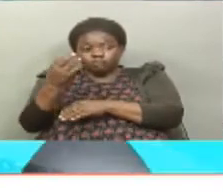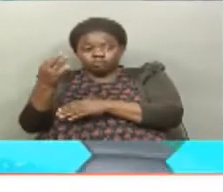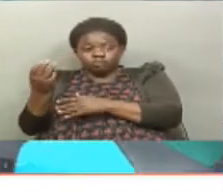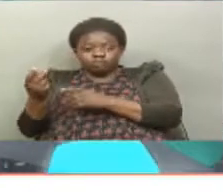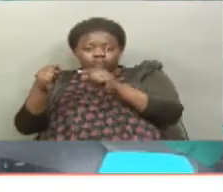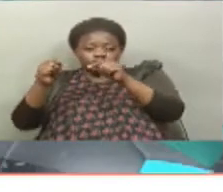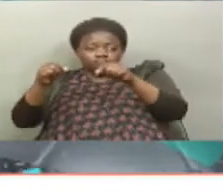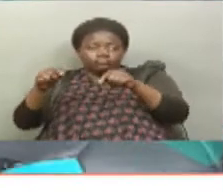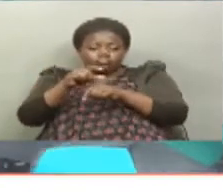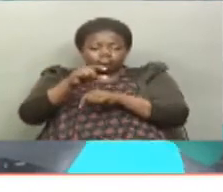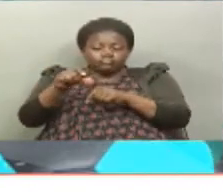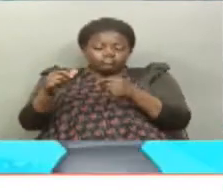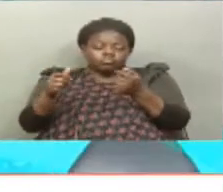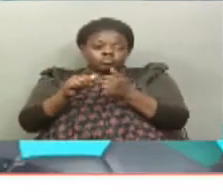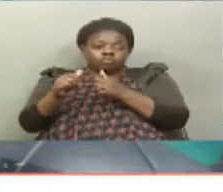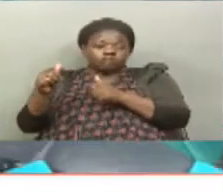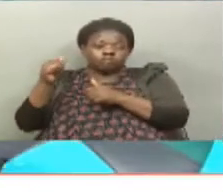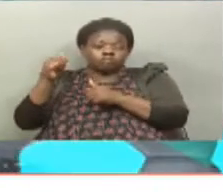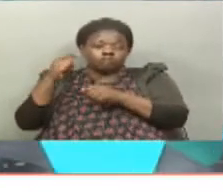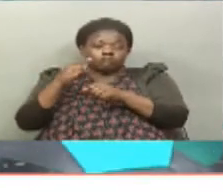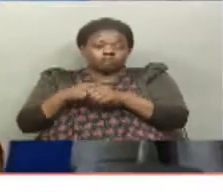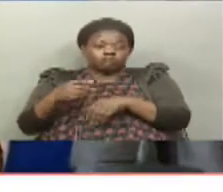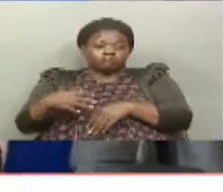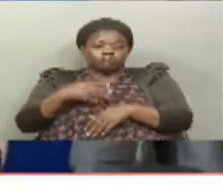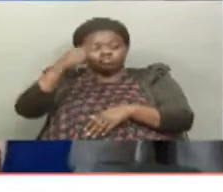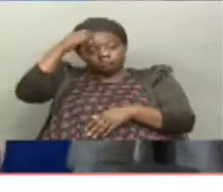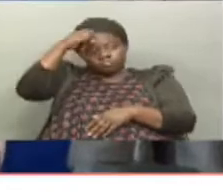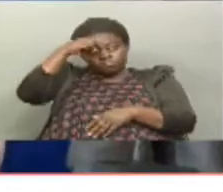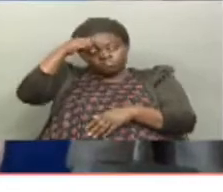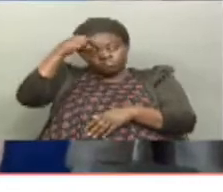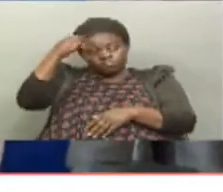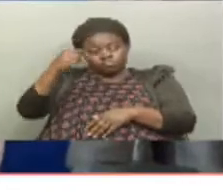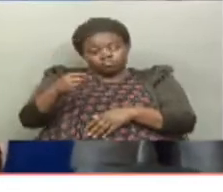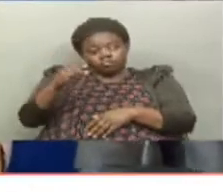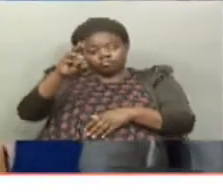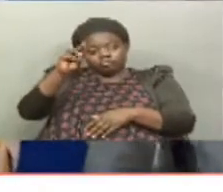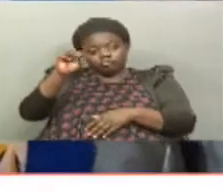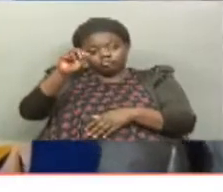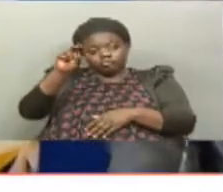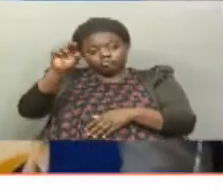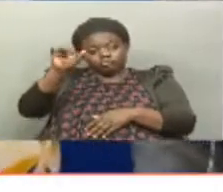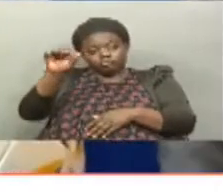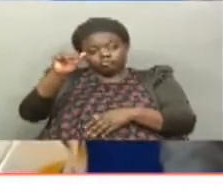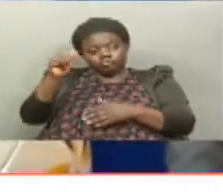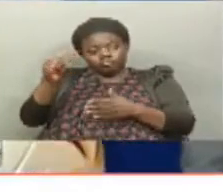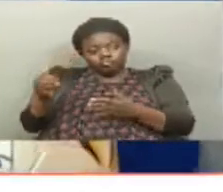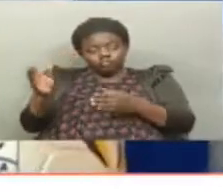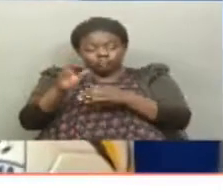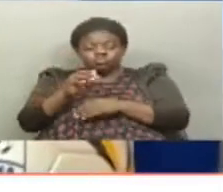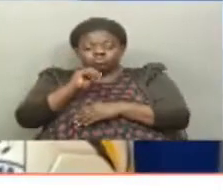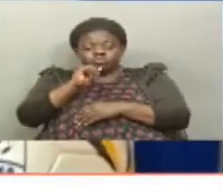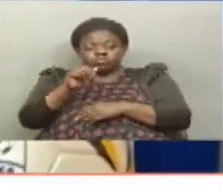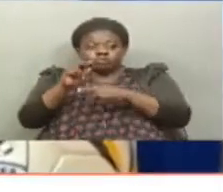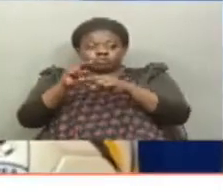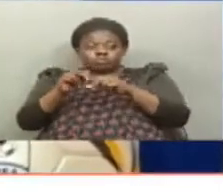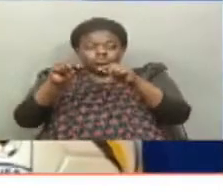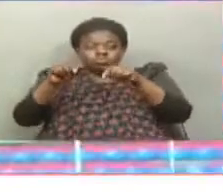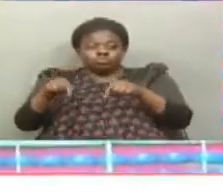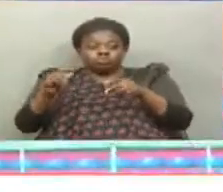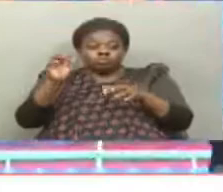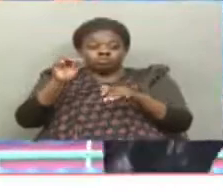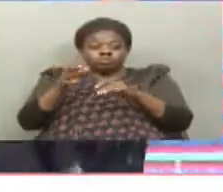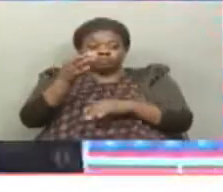season ya wede aba Vipers SC bacha Zebra Stars FC mchisecha St. Mary's chitende mulichikula banda mulire utuzidwa yero